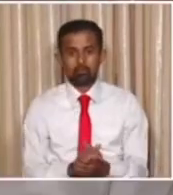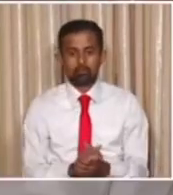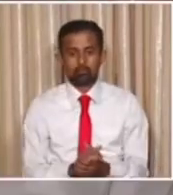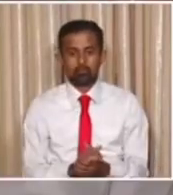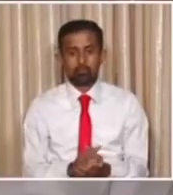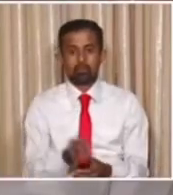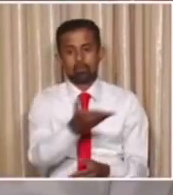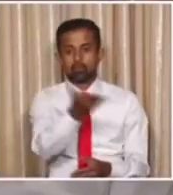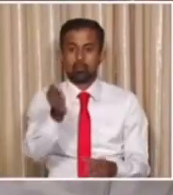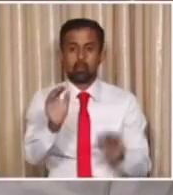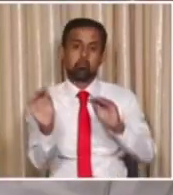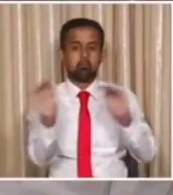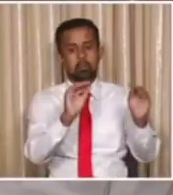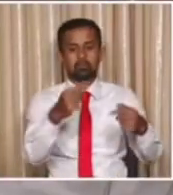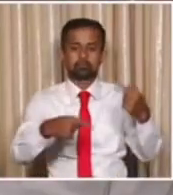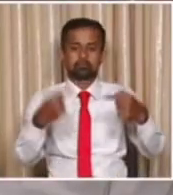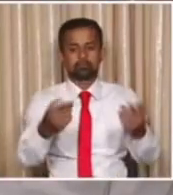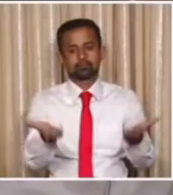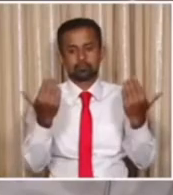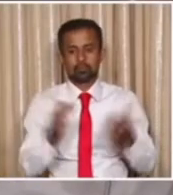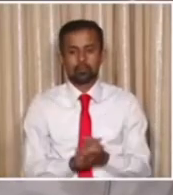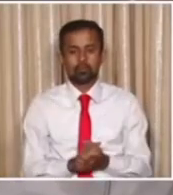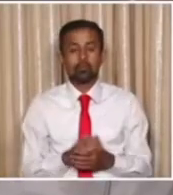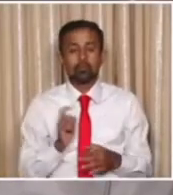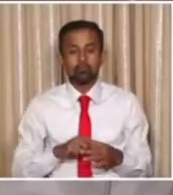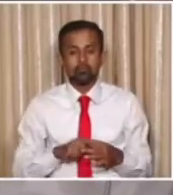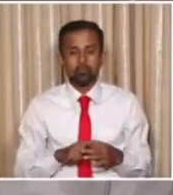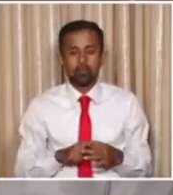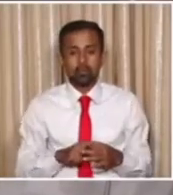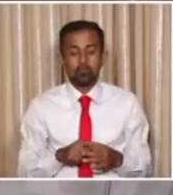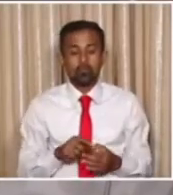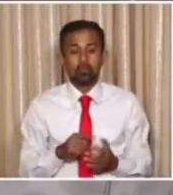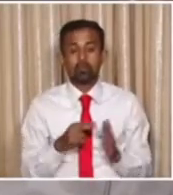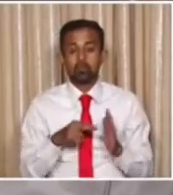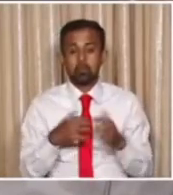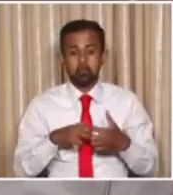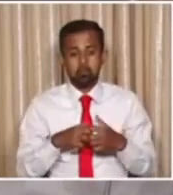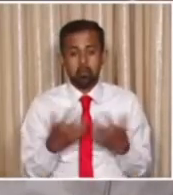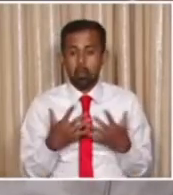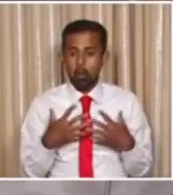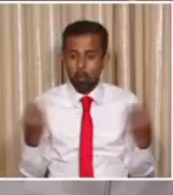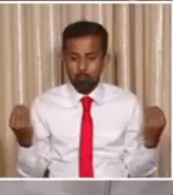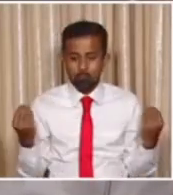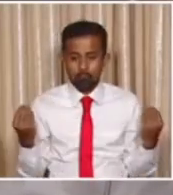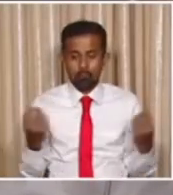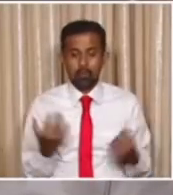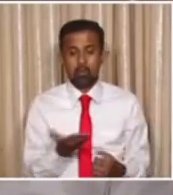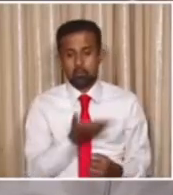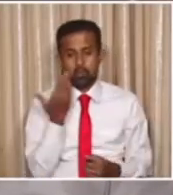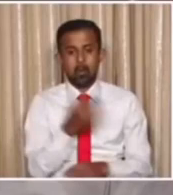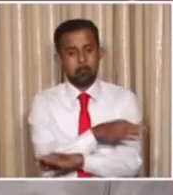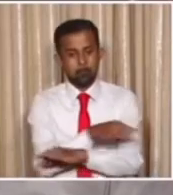ඔබතුමාලා පස්සේ ඔය තර්කය කරගමු. හැබැයි ප්‍රශ්නේ තියෙන්නේ මේ තින අර්බුදෙන් ගොඩ යාම සඳහා ගන්න පුළුවන්